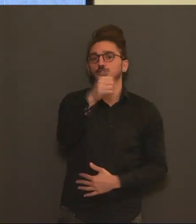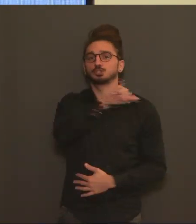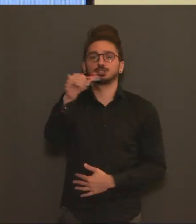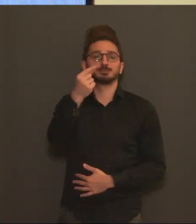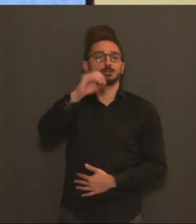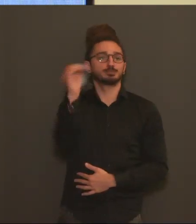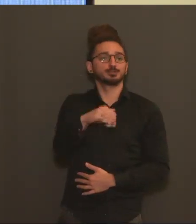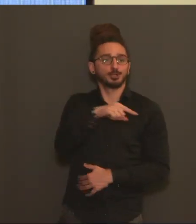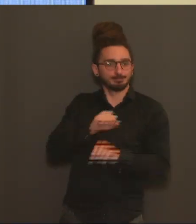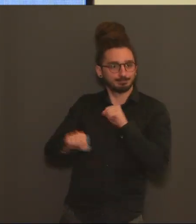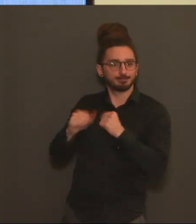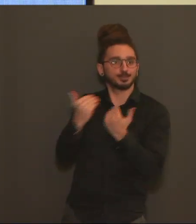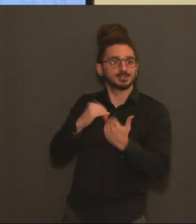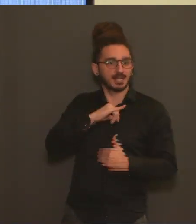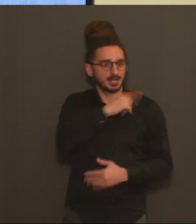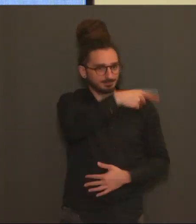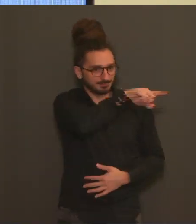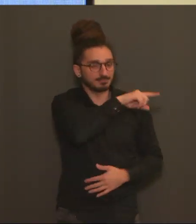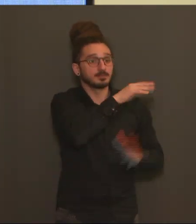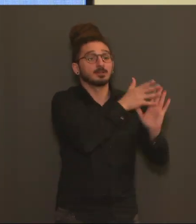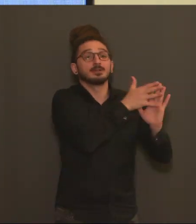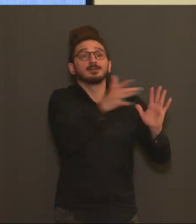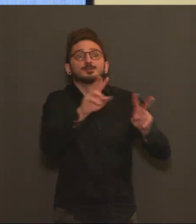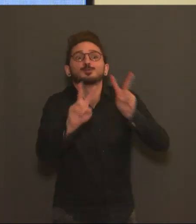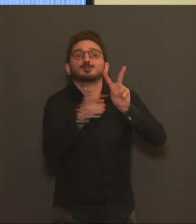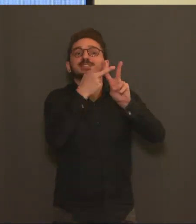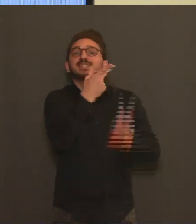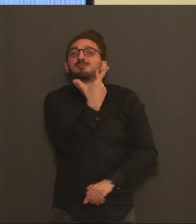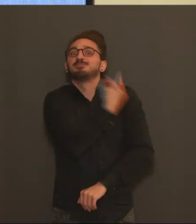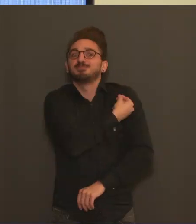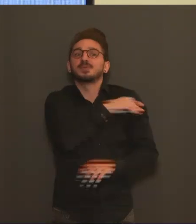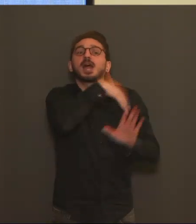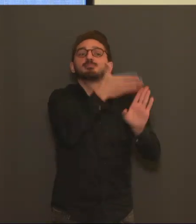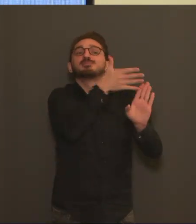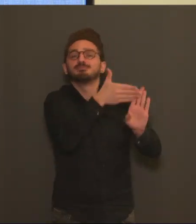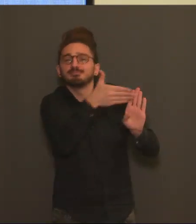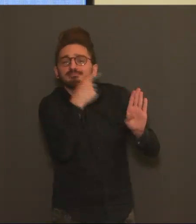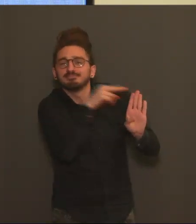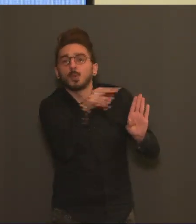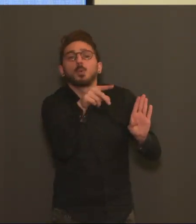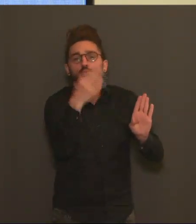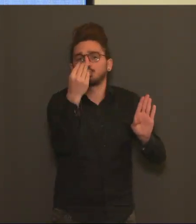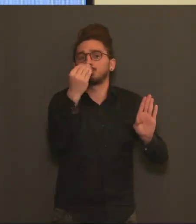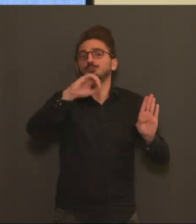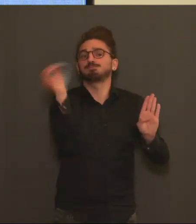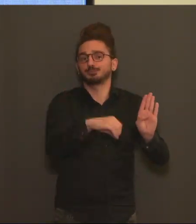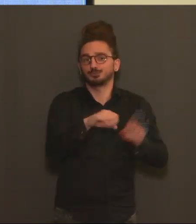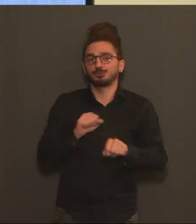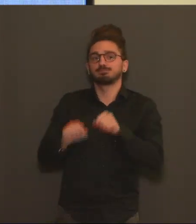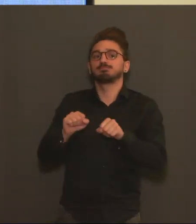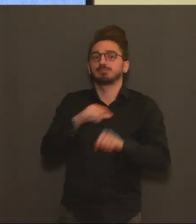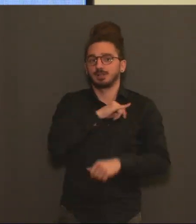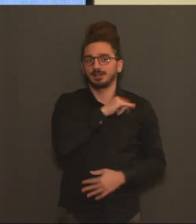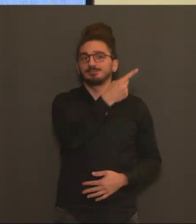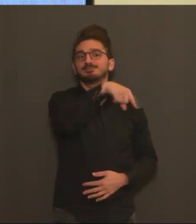de 90% après la deuxième injection, retrouvant le type d'efficacité des études cliniques. Si on reprend